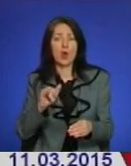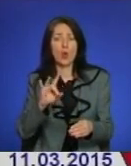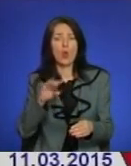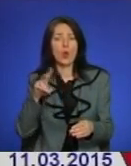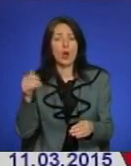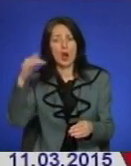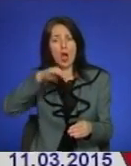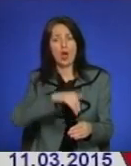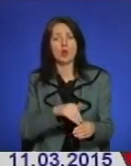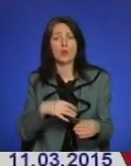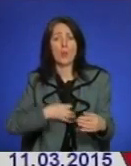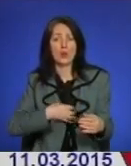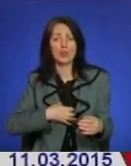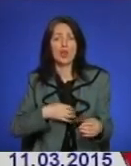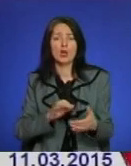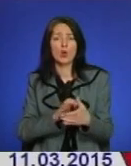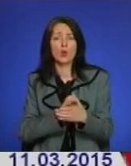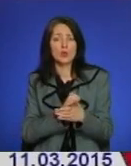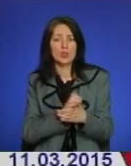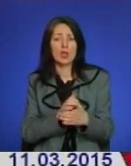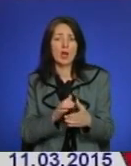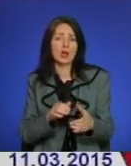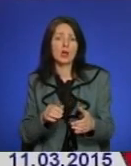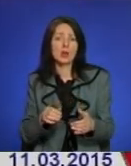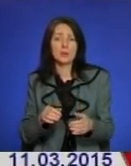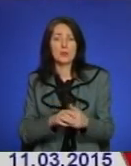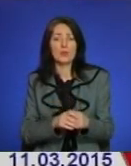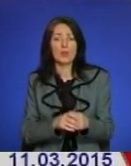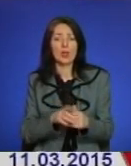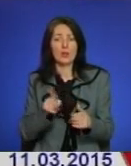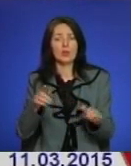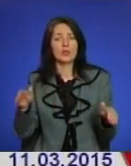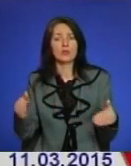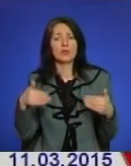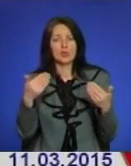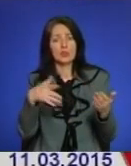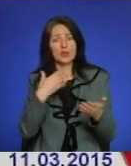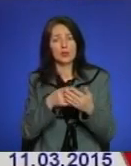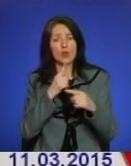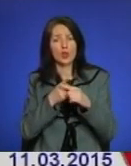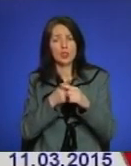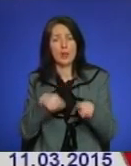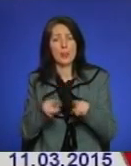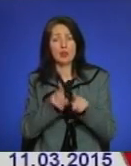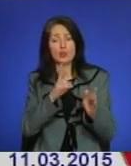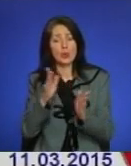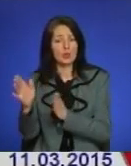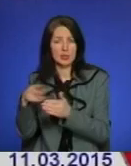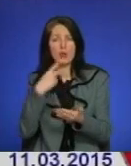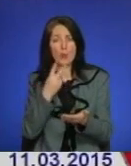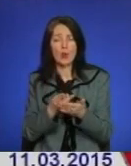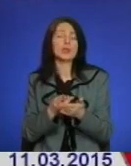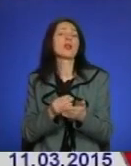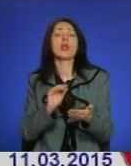рудих мангешлацьких дюнах він воздвигнув свого хреста. Також у бібліотеці представили експозицію видань